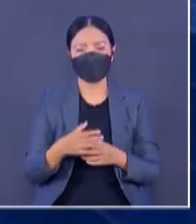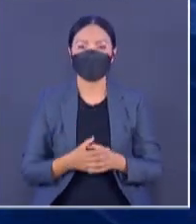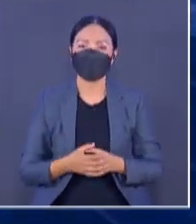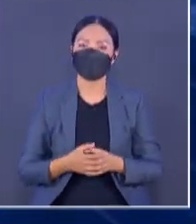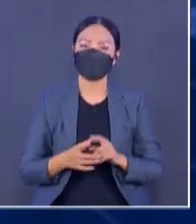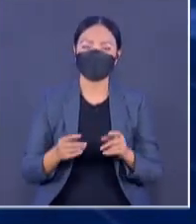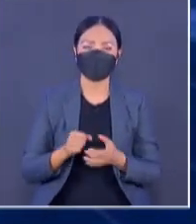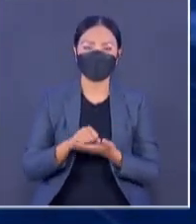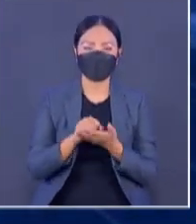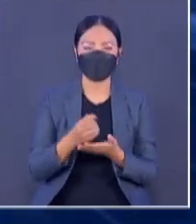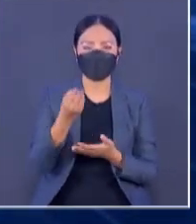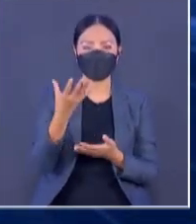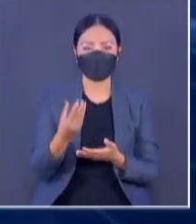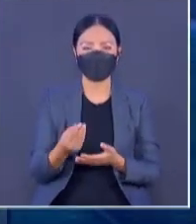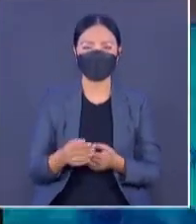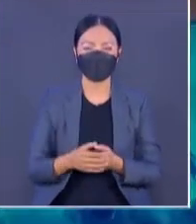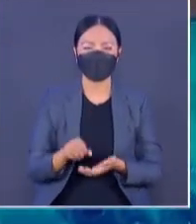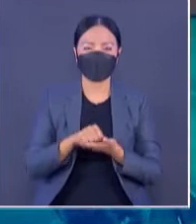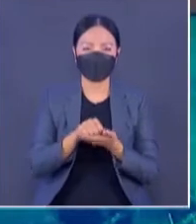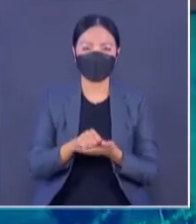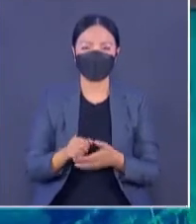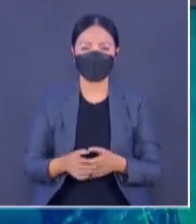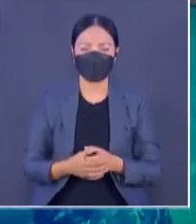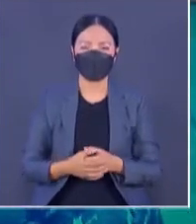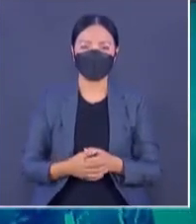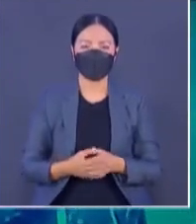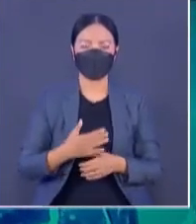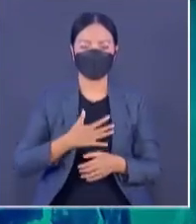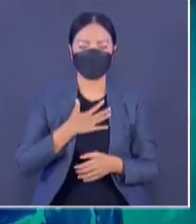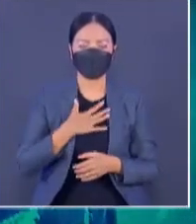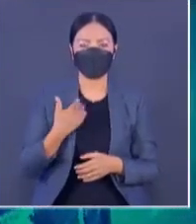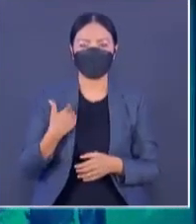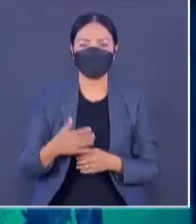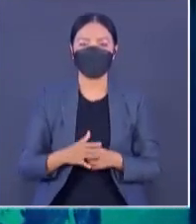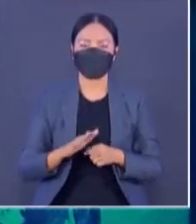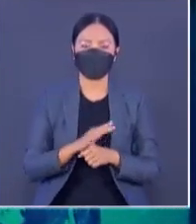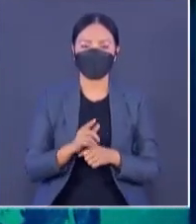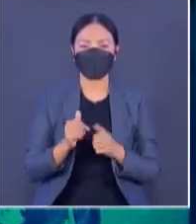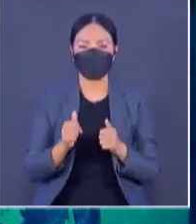การจะมากจะน้อยก็เนาะก็ต้องบริการเนาะ ประทับใจจริงๆนะพ ี่เต็มที่ สุดยอดสุดยอด ครับ